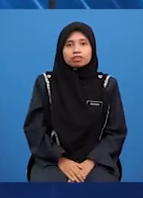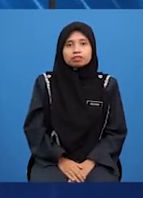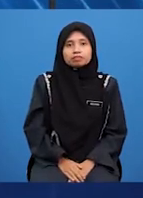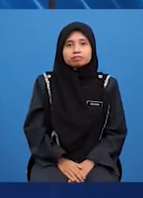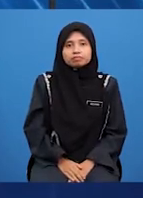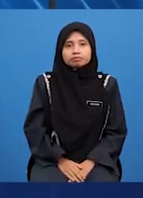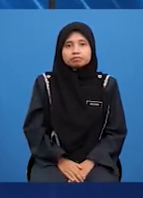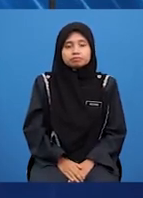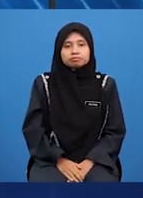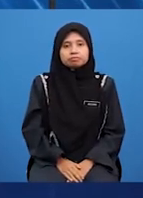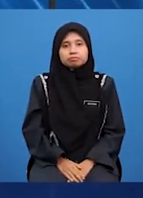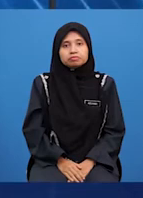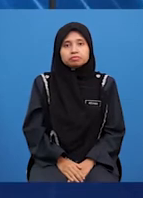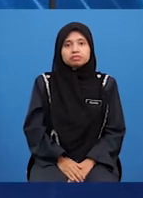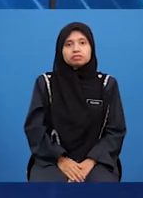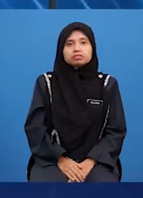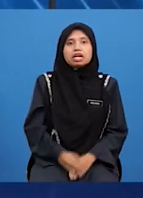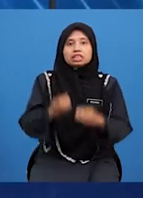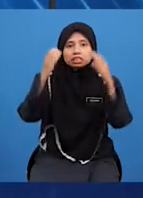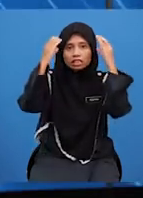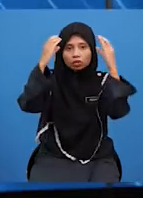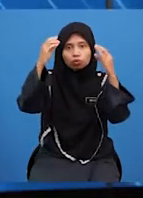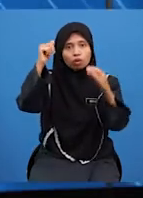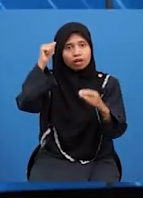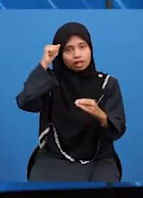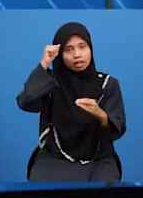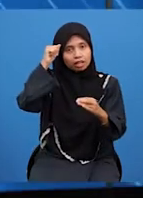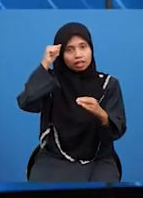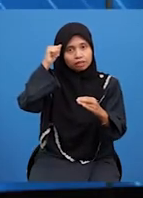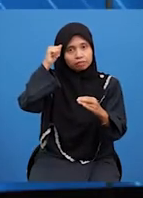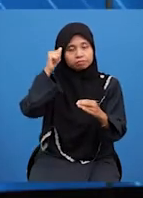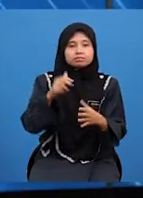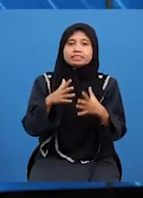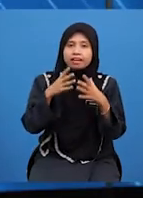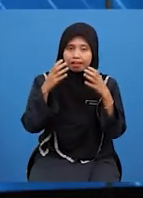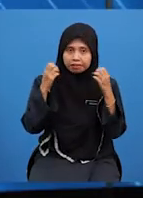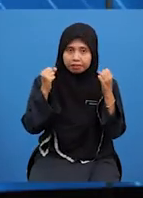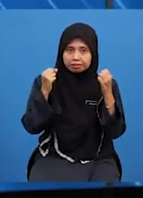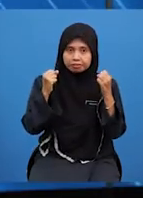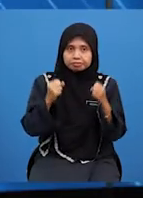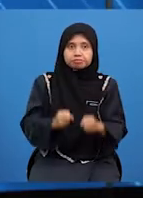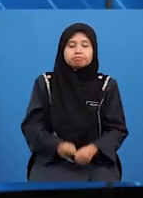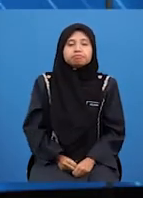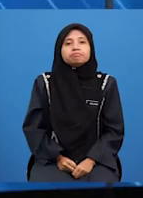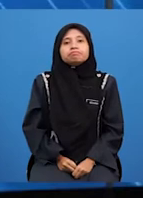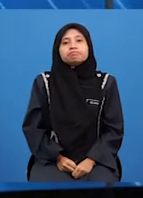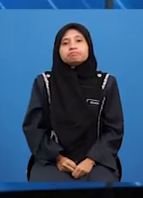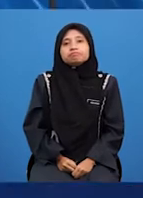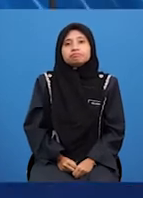Saya perkenalkan untuk semua pelajar, Cikgu Arif. Apa khabar Cikgu Arif? Ya, kamu baik Cikgu Don. Terima kasih Cikgu Don.